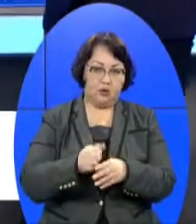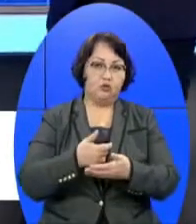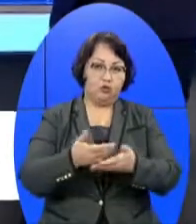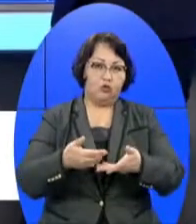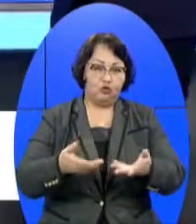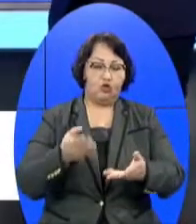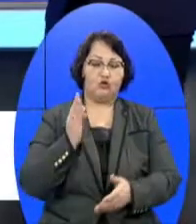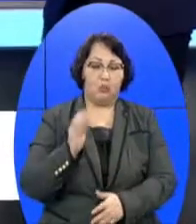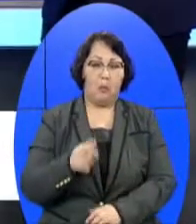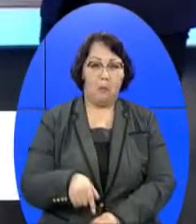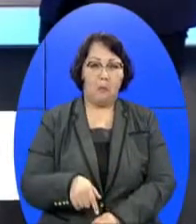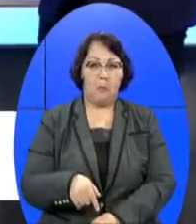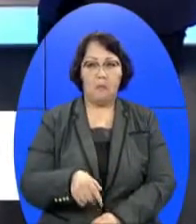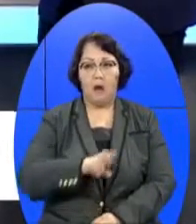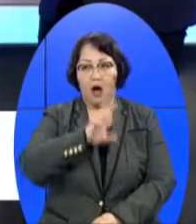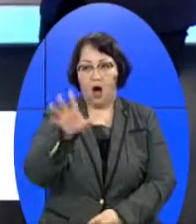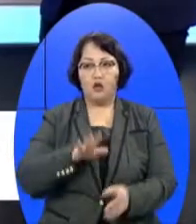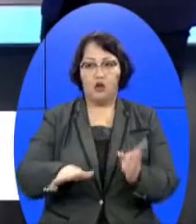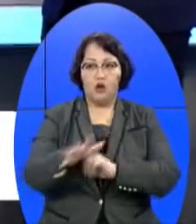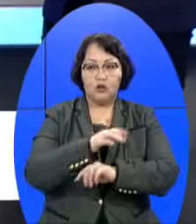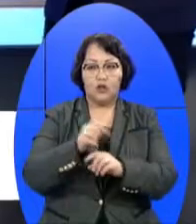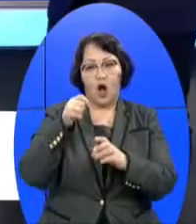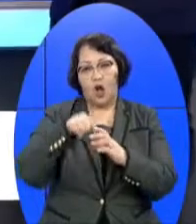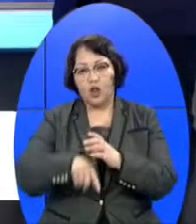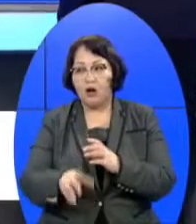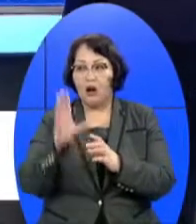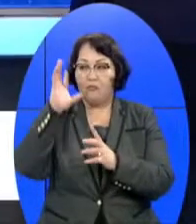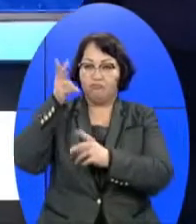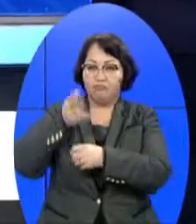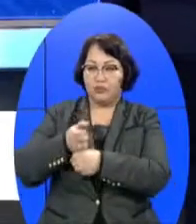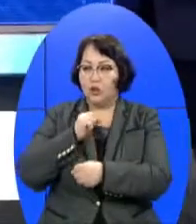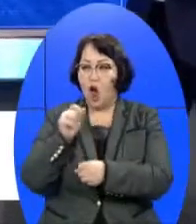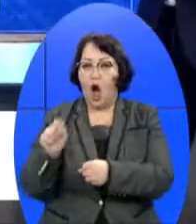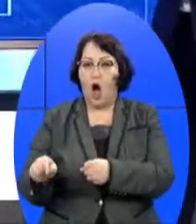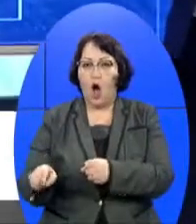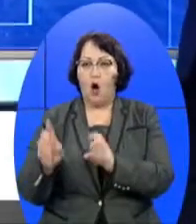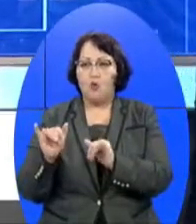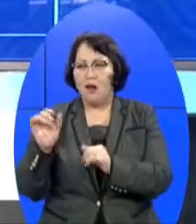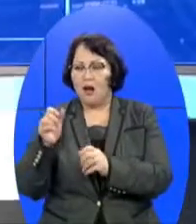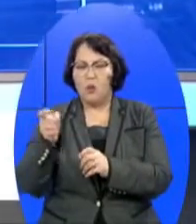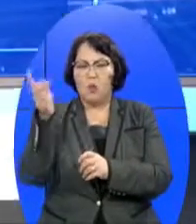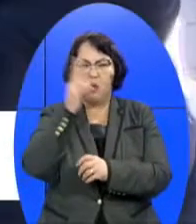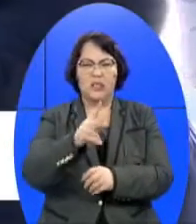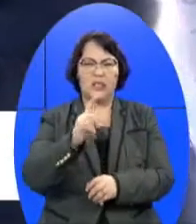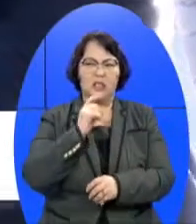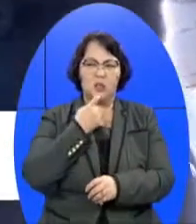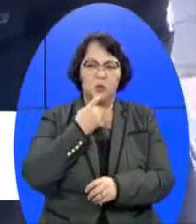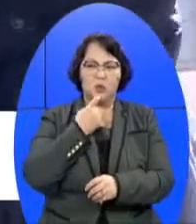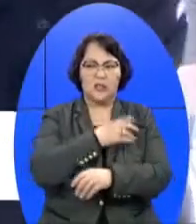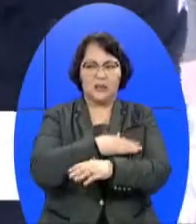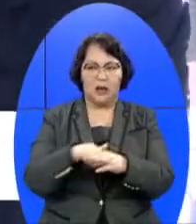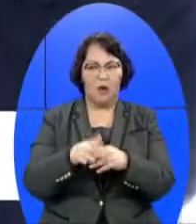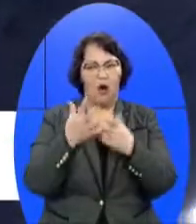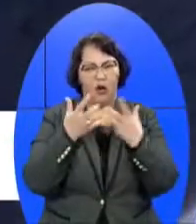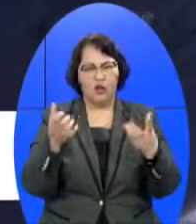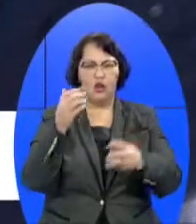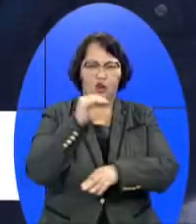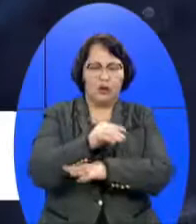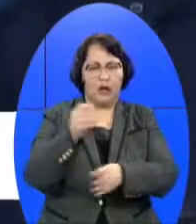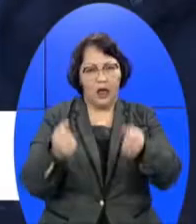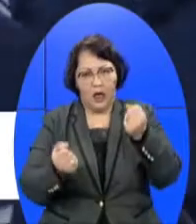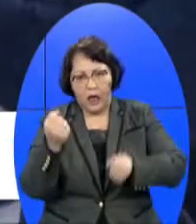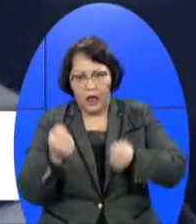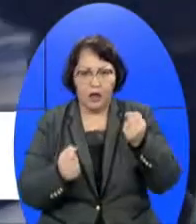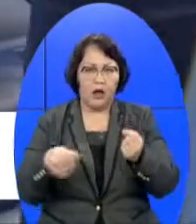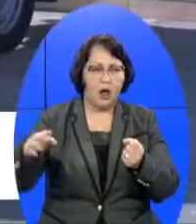хүргэдэг. Байгаль орчны асуудлыг газар дээрээс нь суралжилж нийтлэл нэвтрүүлэг бэлтгэхэд хүнд бирэх замаар олон хоног явах хэрэгцээ шаардлага гардаг тул Монголын